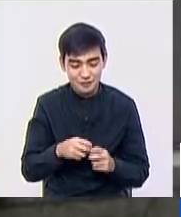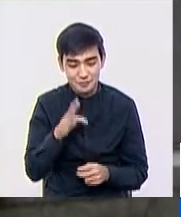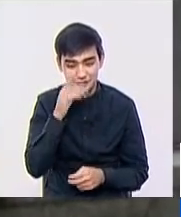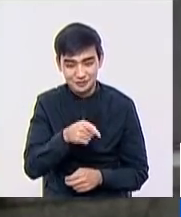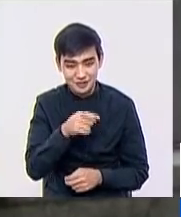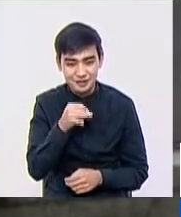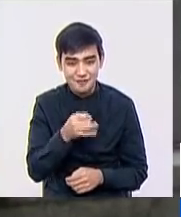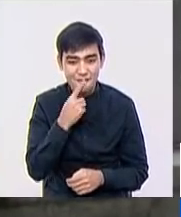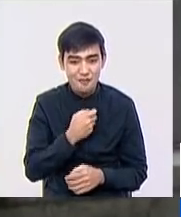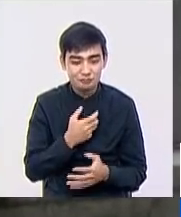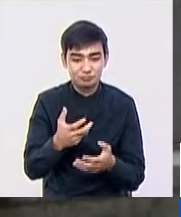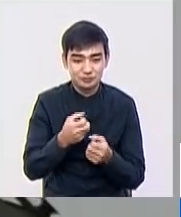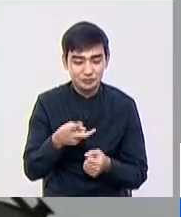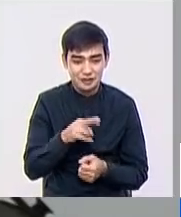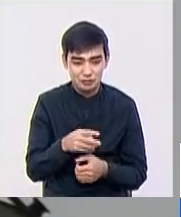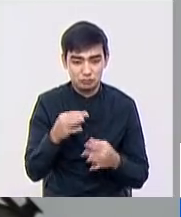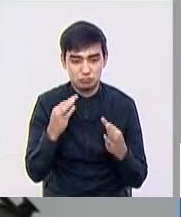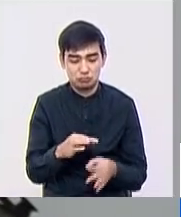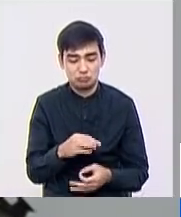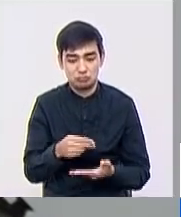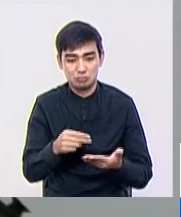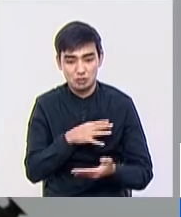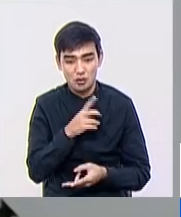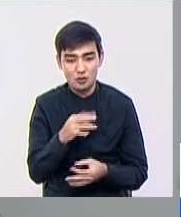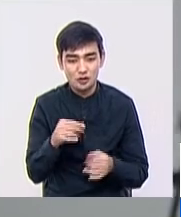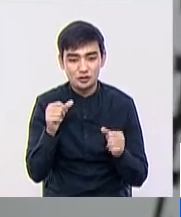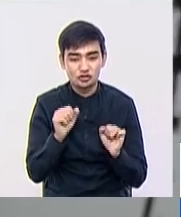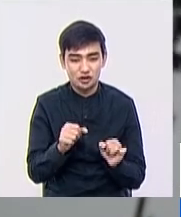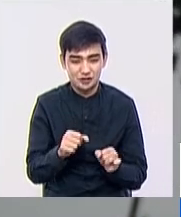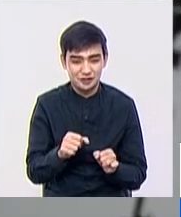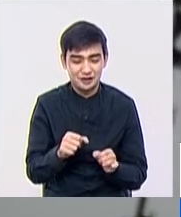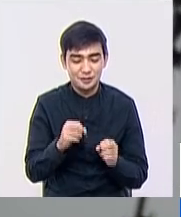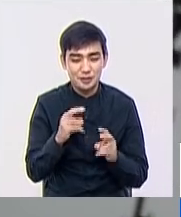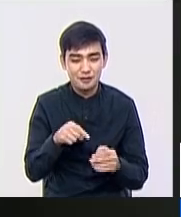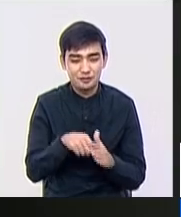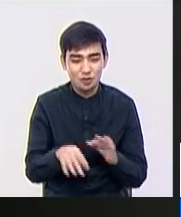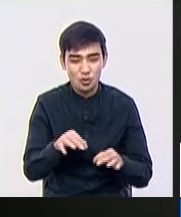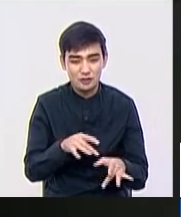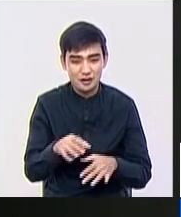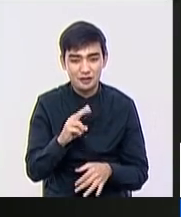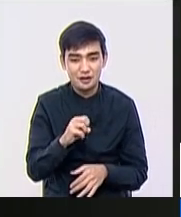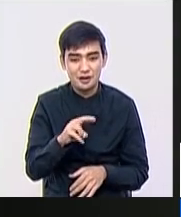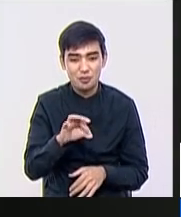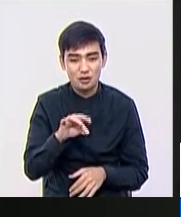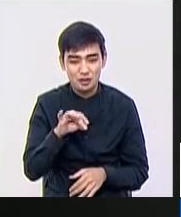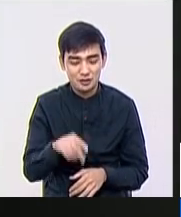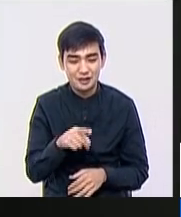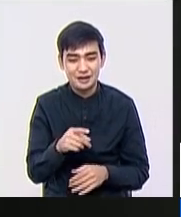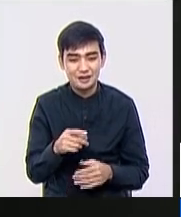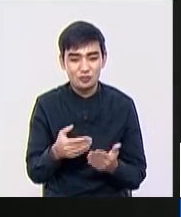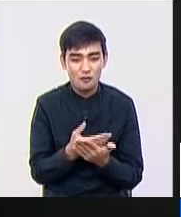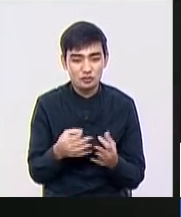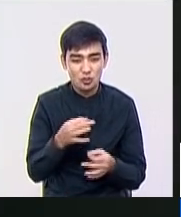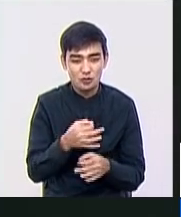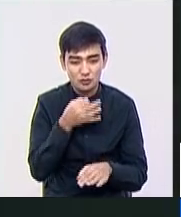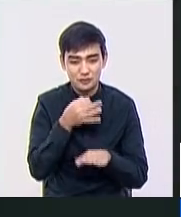жігітті тексеріп әскер қатарына алуға жарамды деп тапқан. Ал қорғаныс істер жөніндегі департамент бұл оқиға жайлы